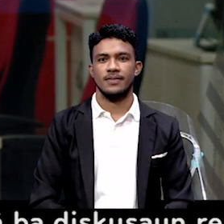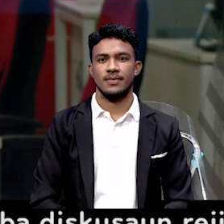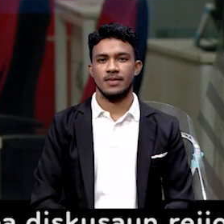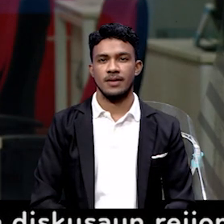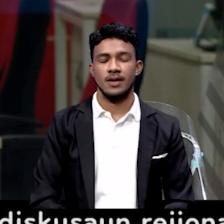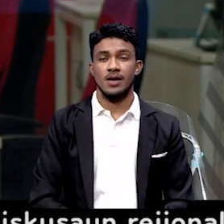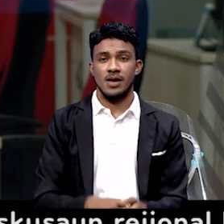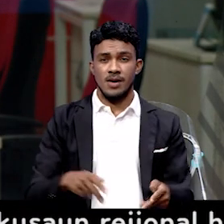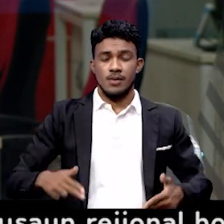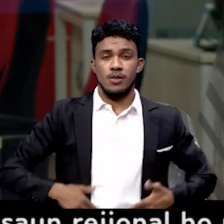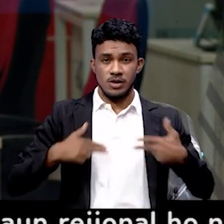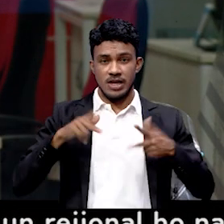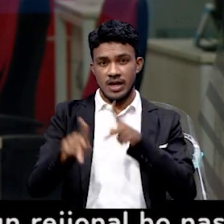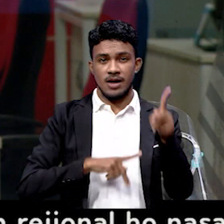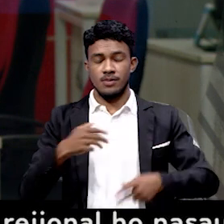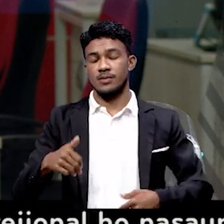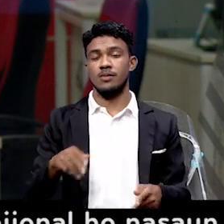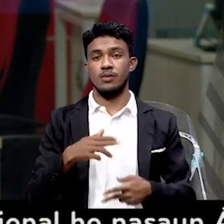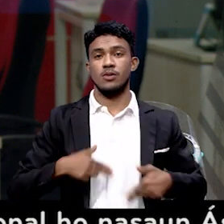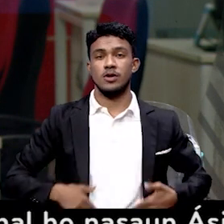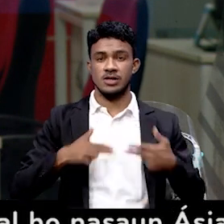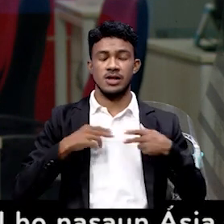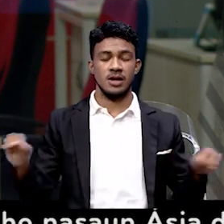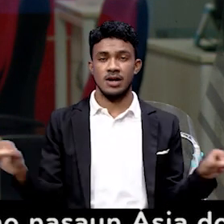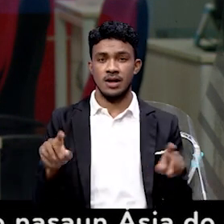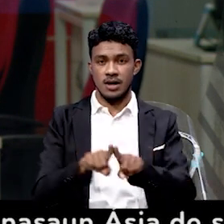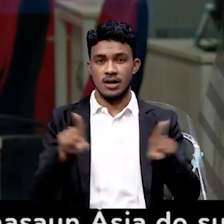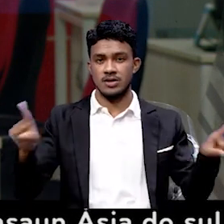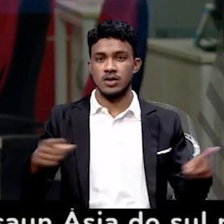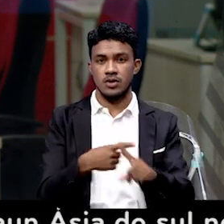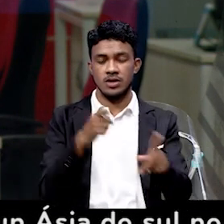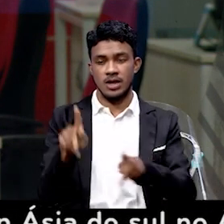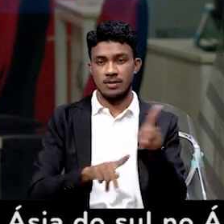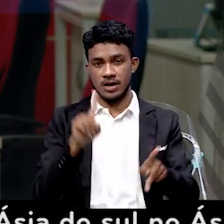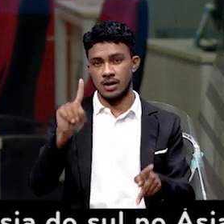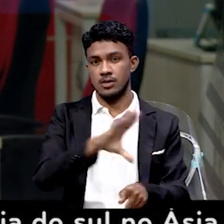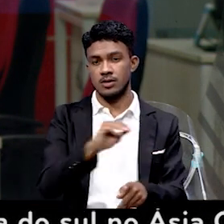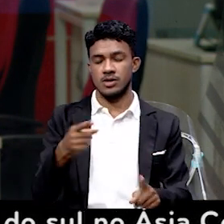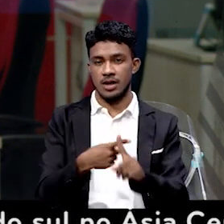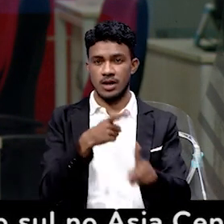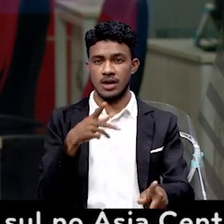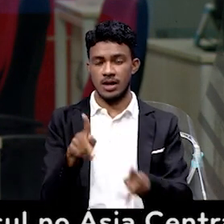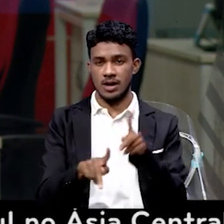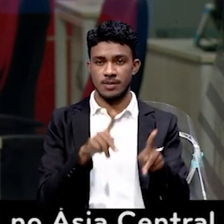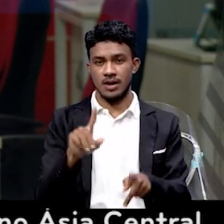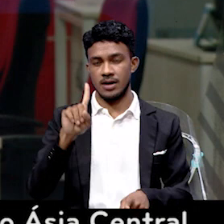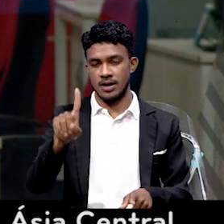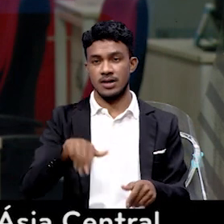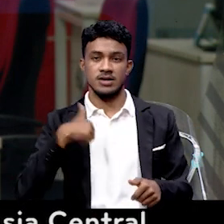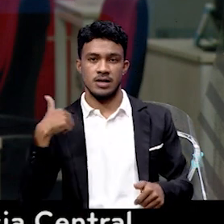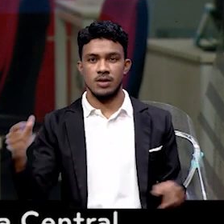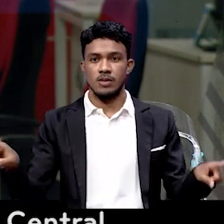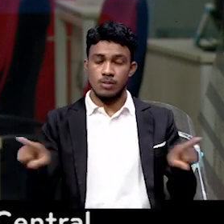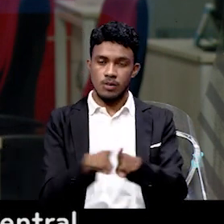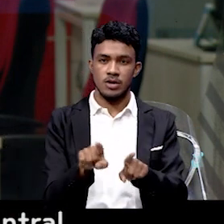Destino Moris ema kreatura idi dakniang lahanesa huse ema ida ho ema ida seluk. Balung Moris o servisu nudar